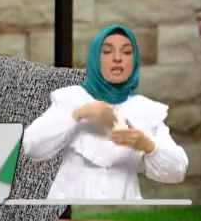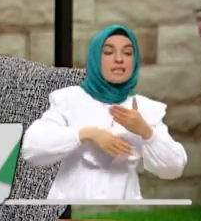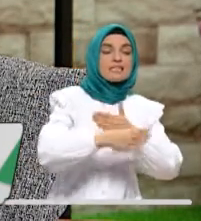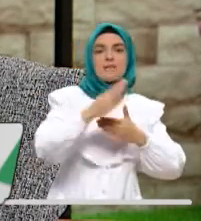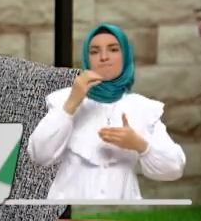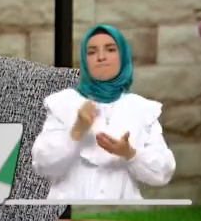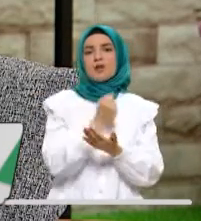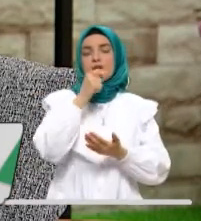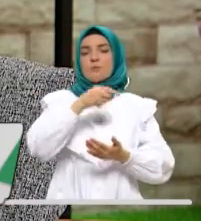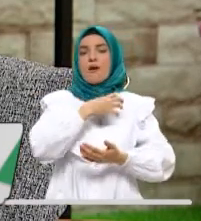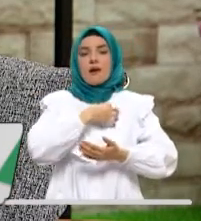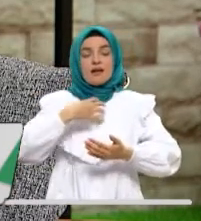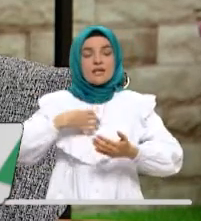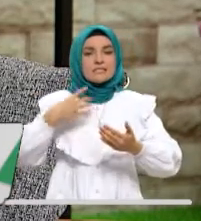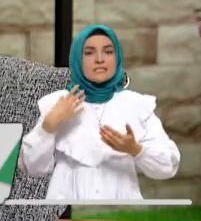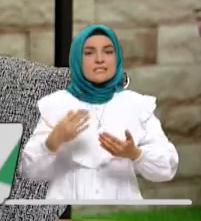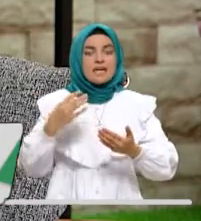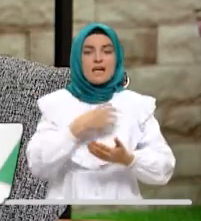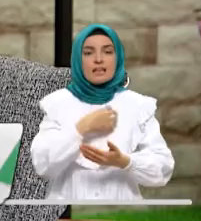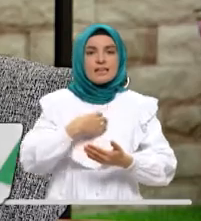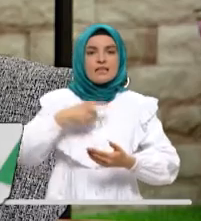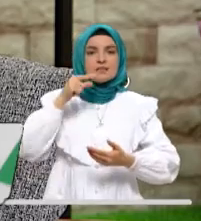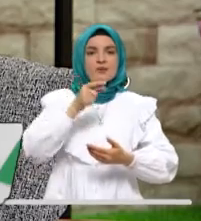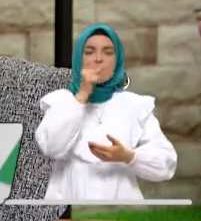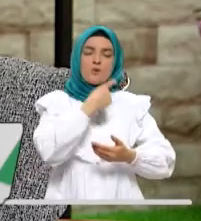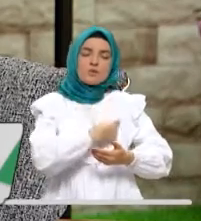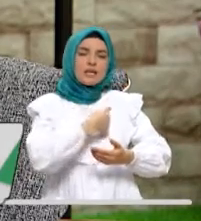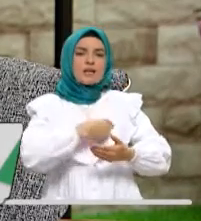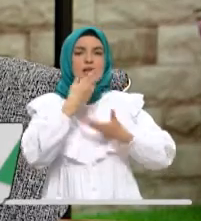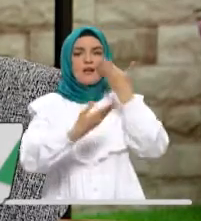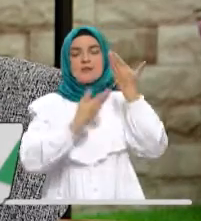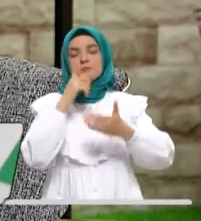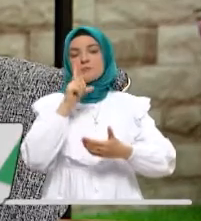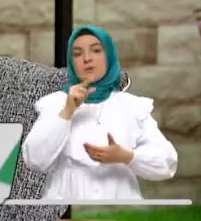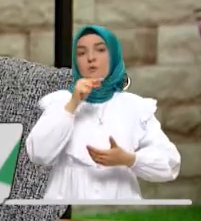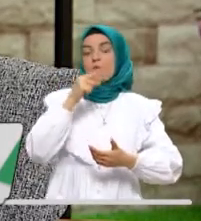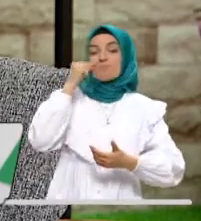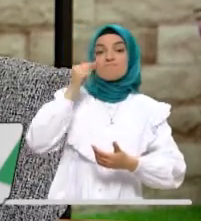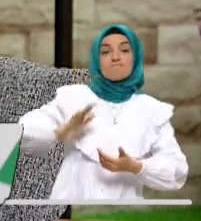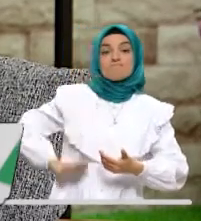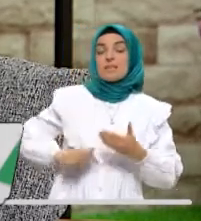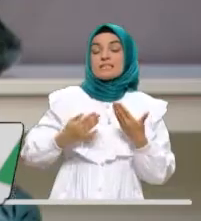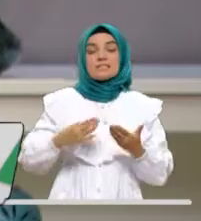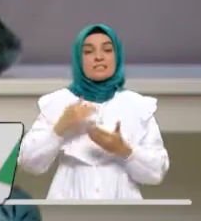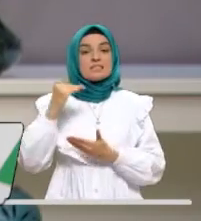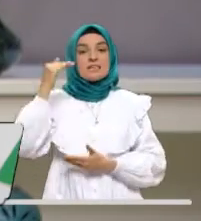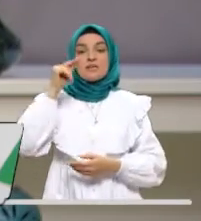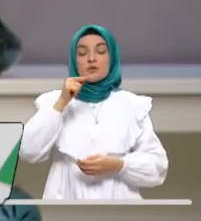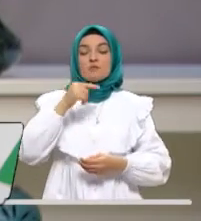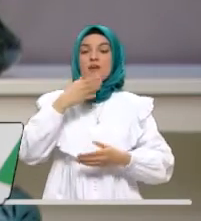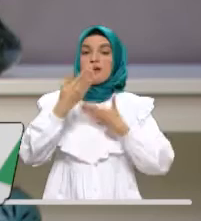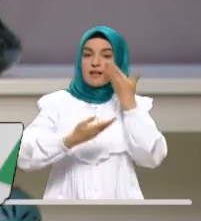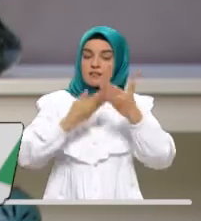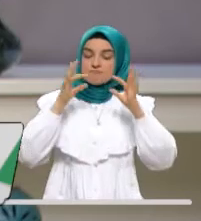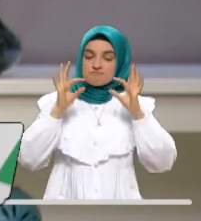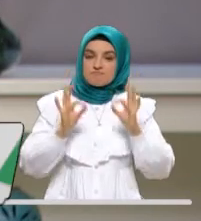biraz annelerden ve annelerin karakterlerinden bahsetmemiz gerekiyor ki o evlatlar nasıl yetiştirildi. Lütfen biraz bahsederek